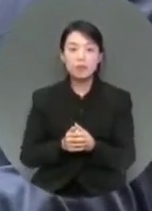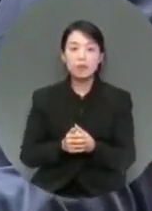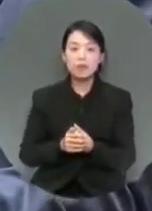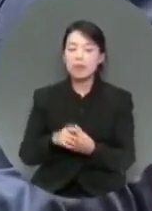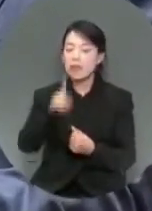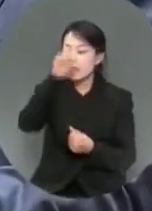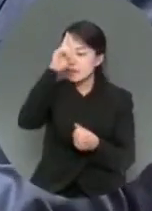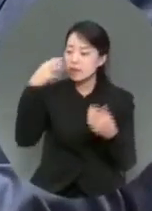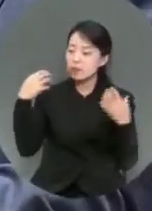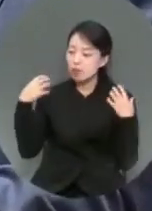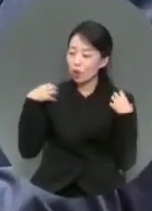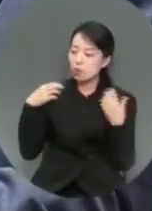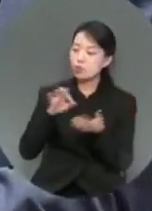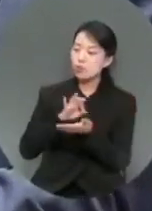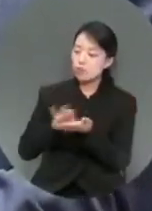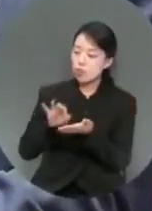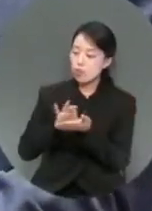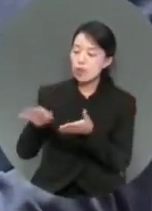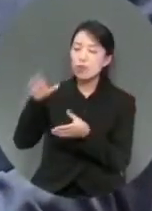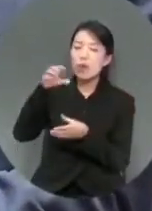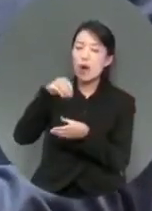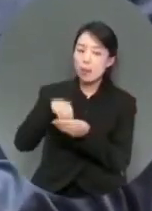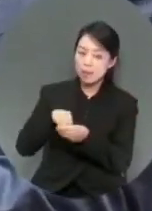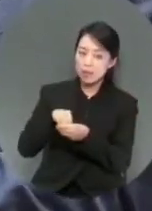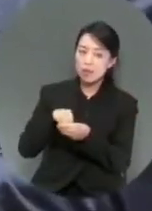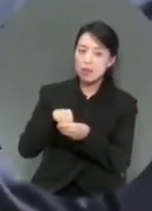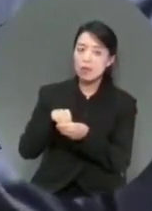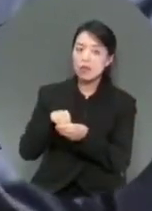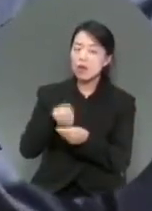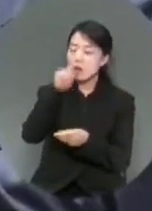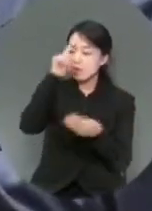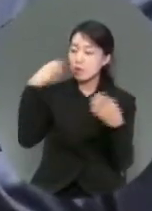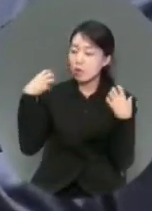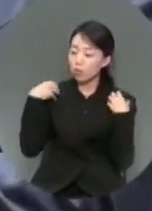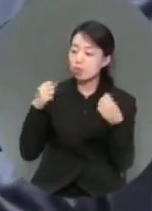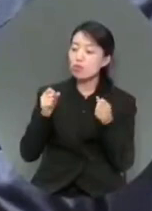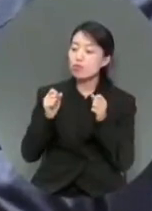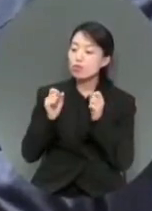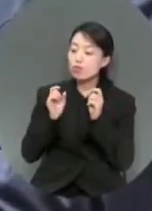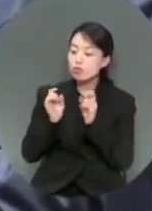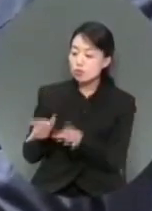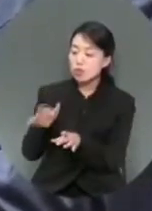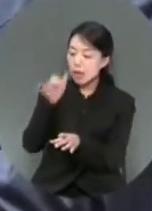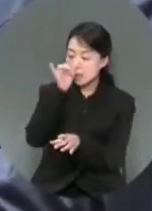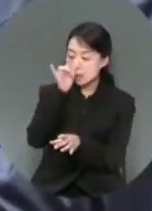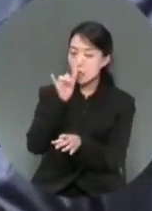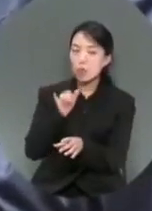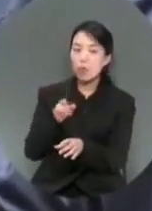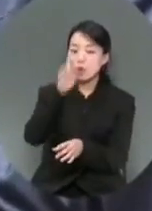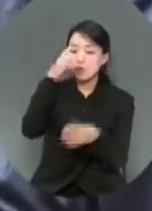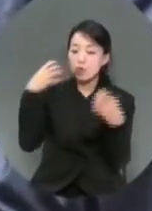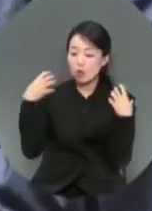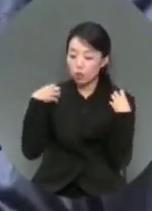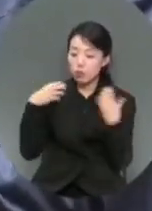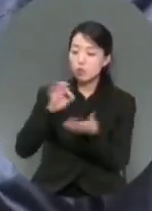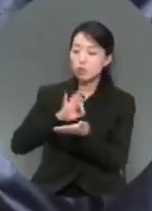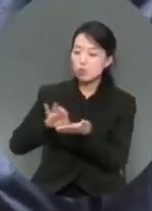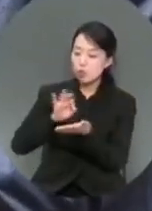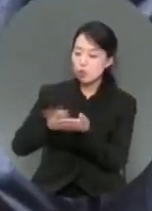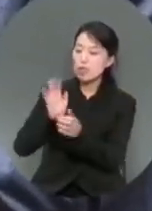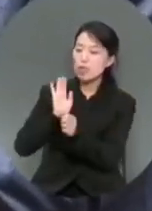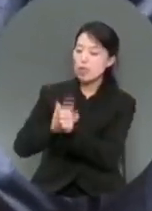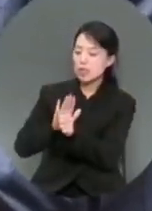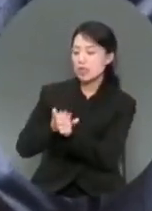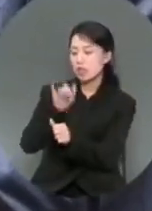정부 소비와 포함해서 정부 소비와 함께 정부 투자가 있고 정부 소비도 상당 부분 기여를 하고 있습니다. 아니 근데 많이 줄은